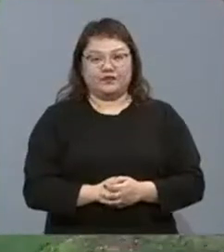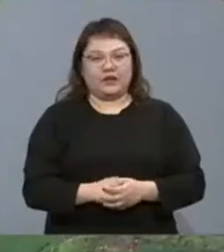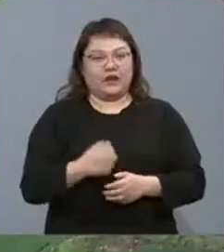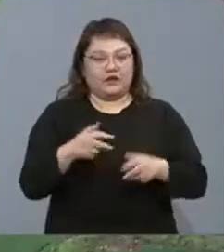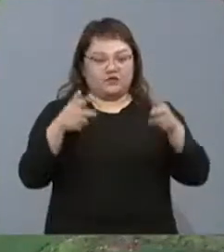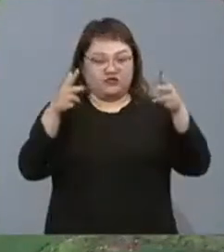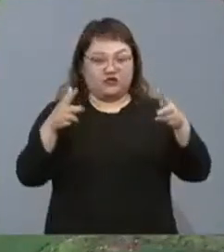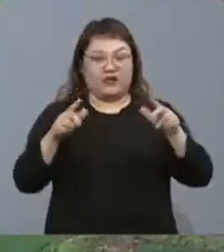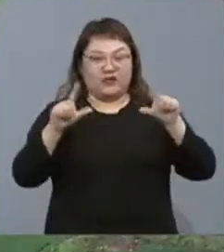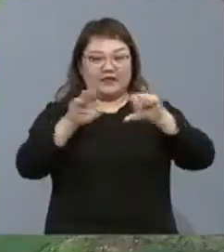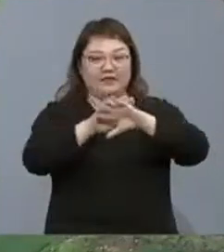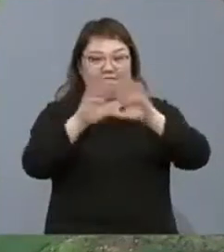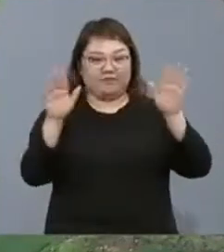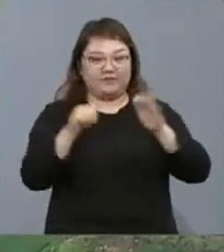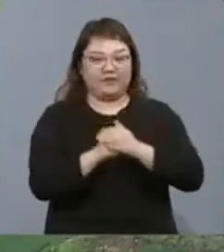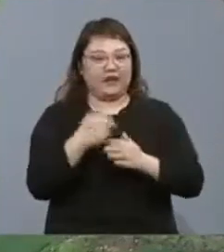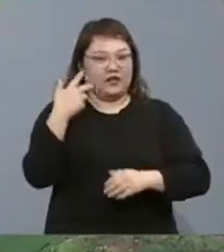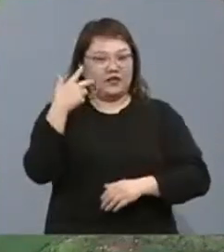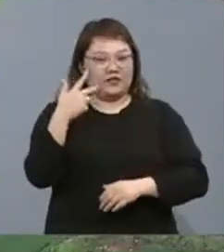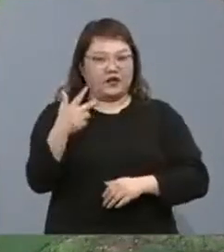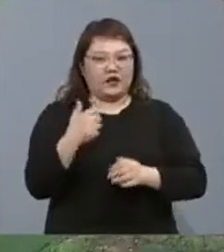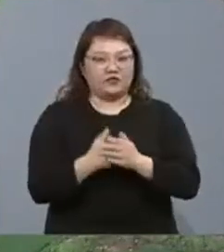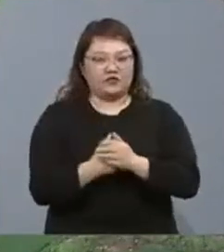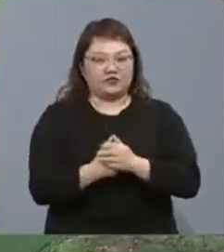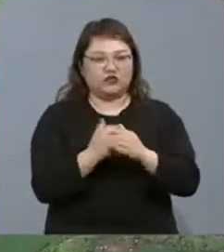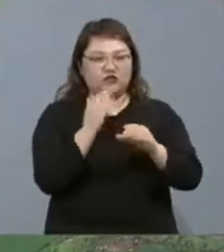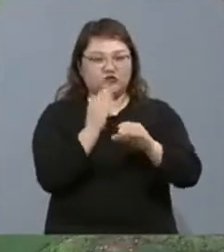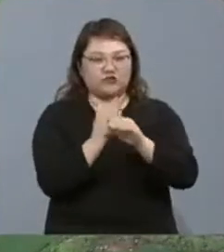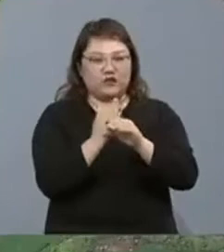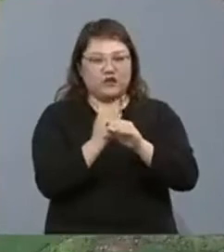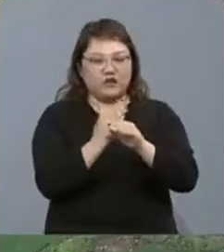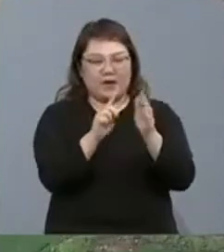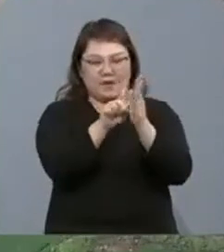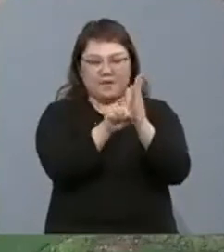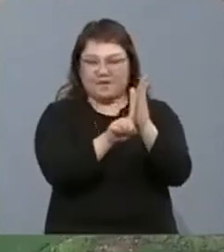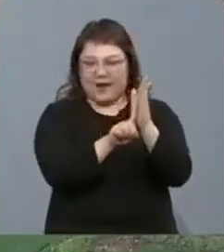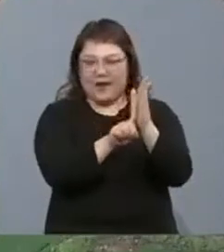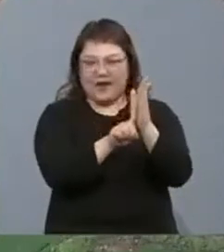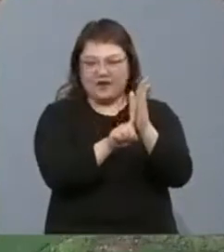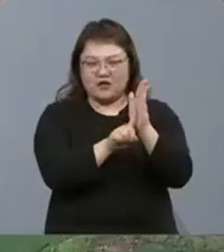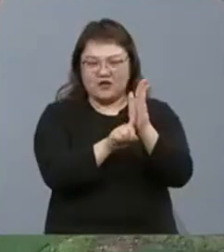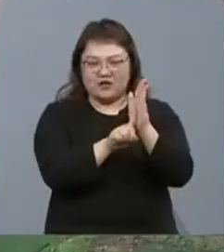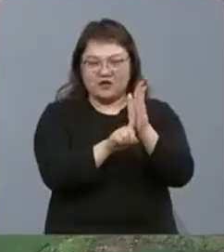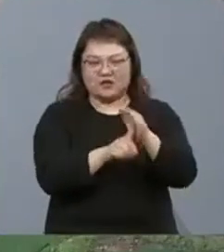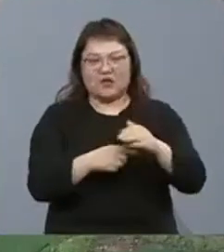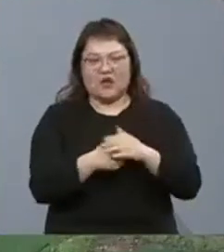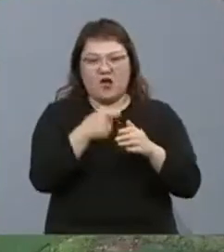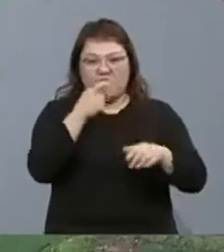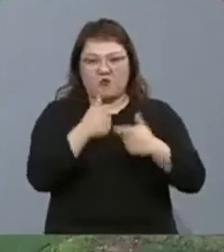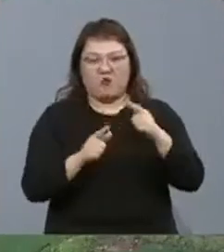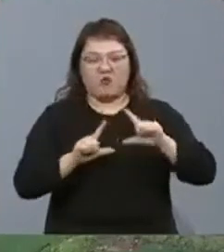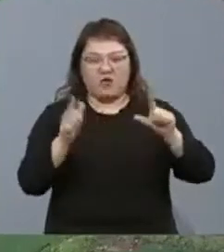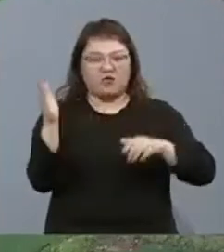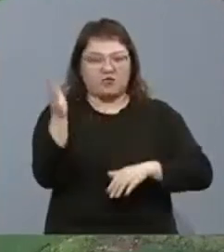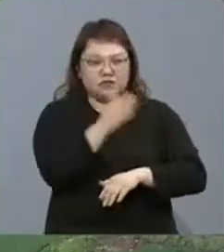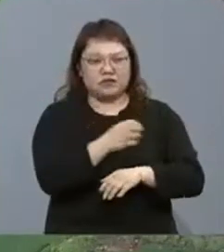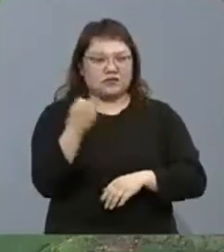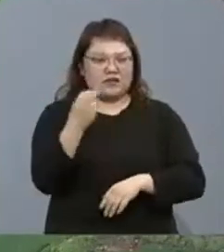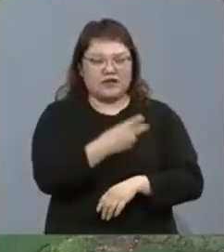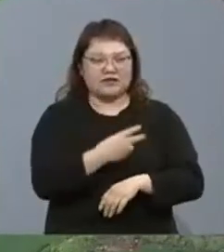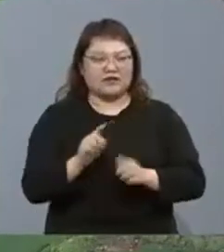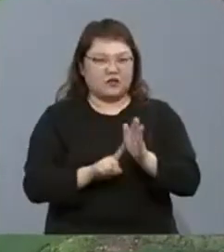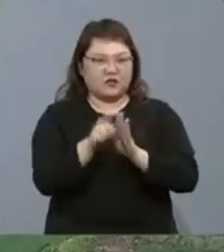주간 날씨 입니다 다음주는 주 중반에 기온이 다소 낮아 지겠지만 후 번 부터 다시 기온이 오르며 비가 내릴 것으로